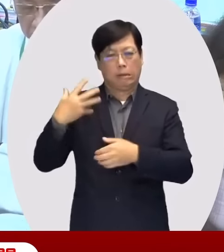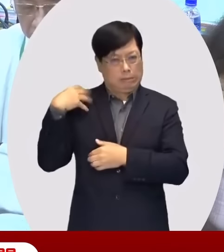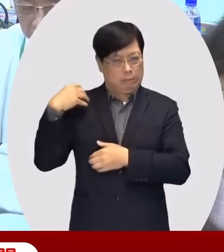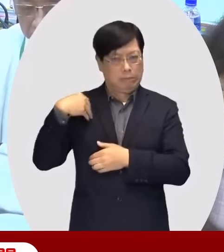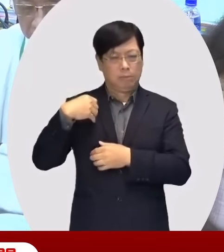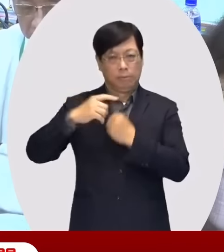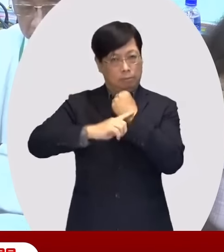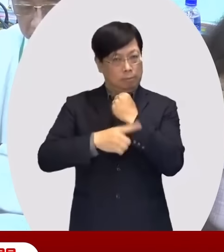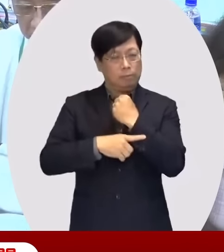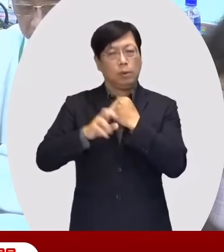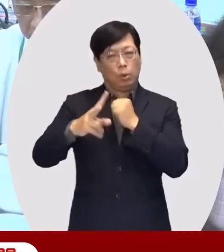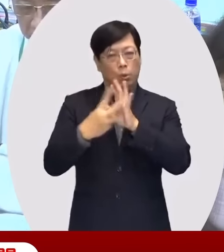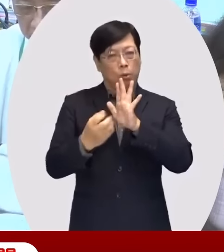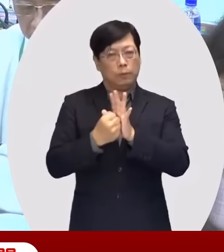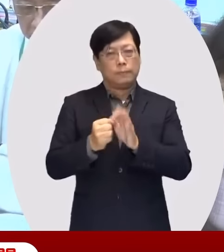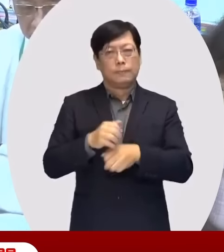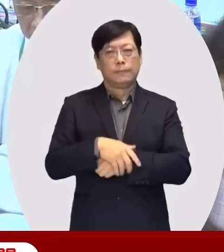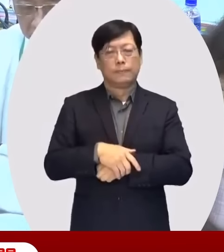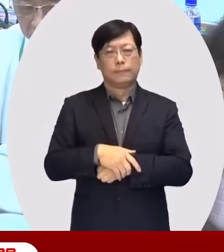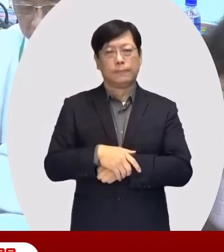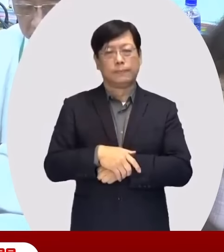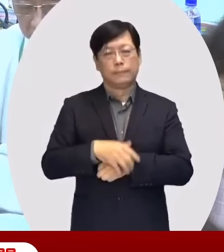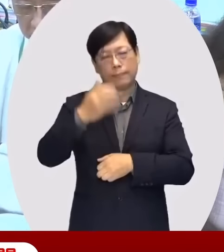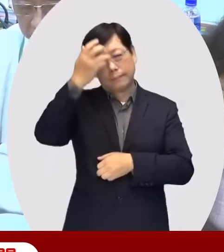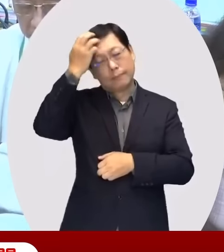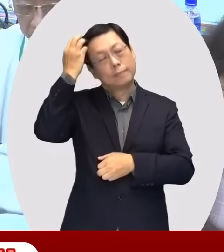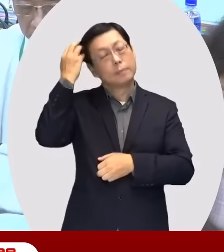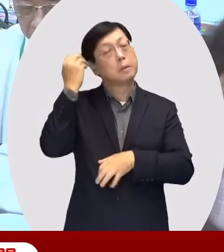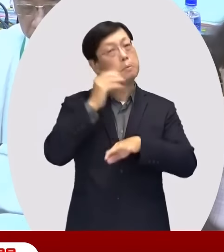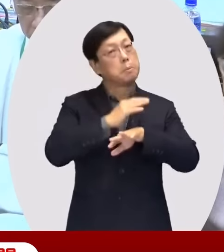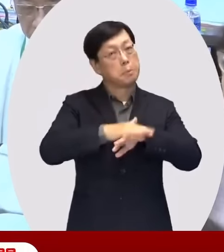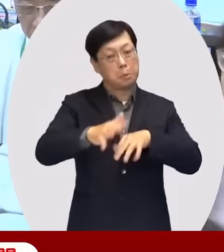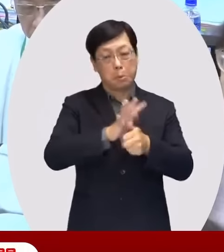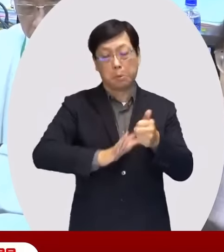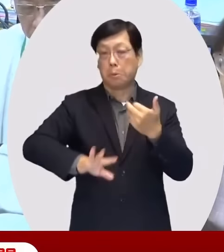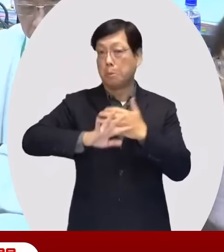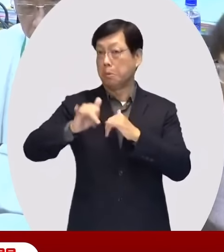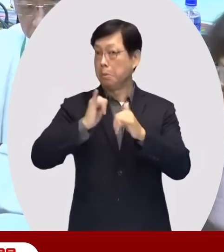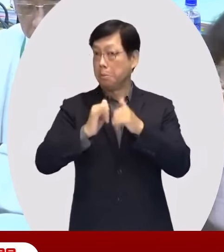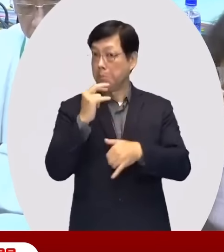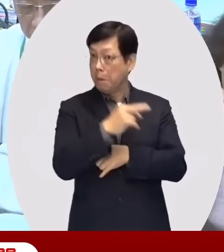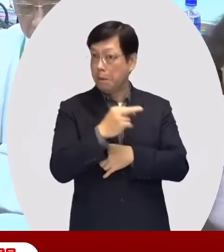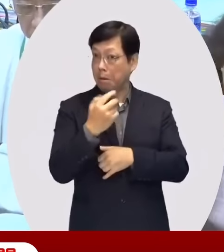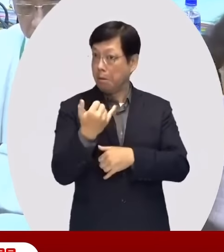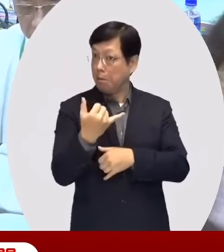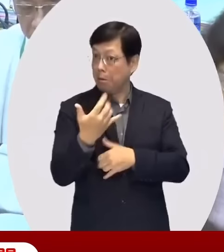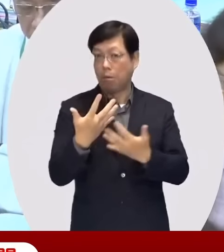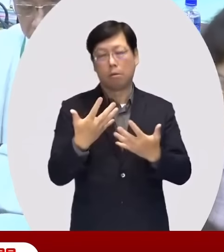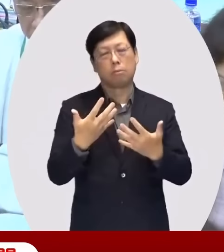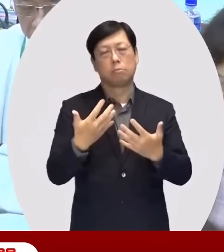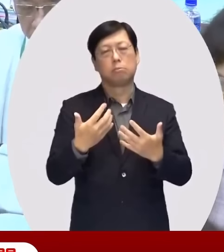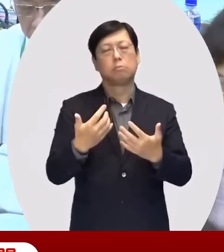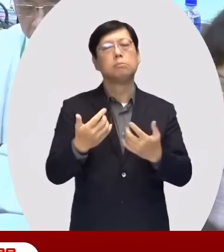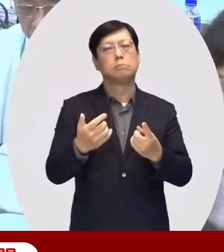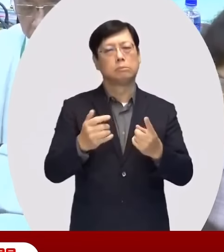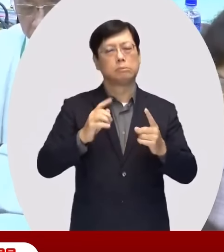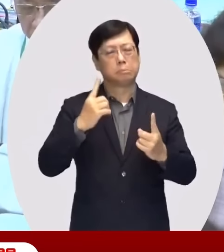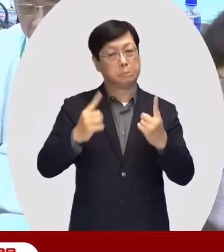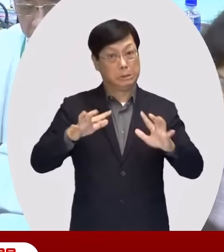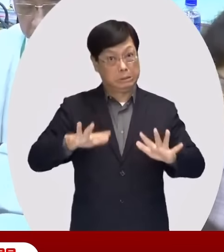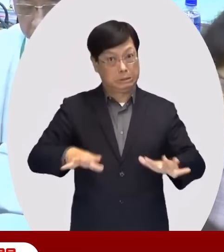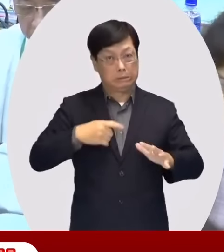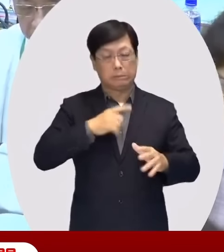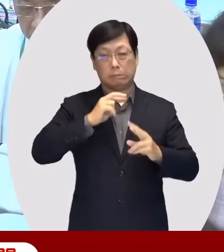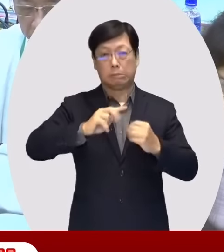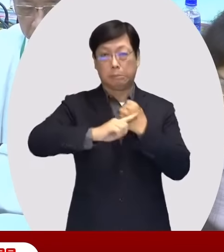的条文，它本来就这样规定。那至于说影响外界观感，可能大家比这次的修